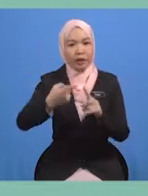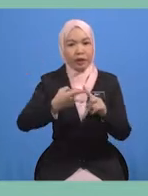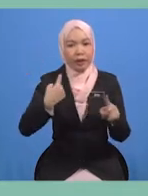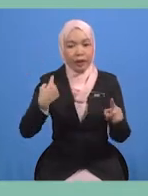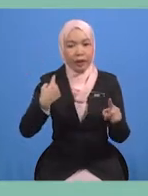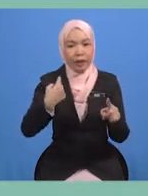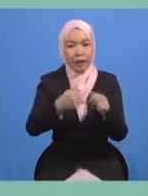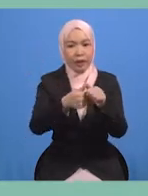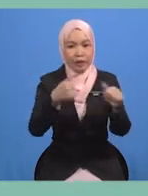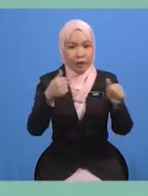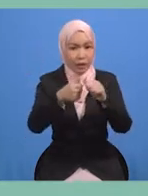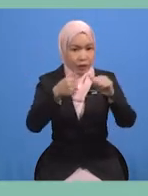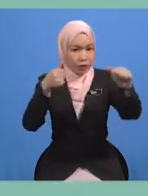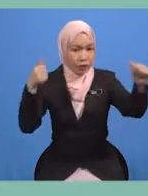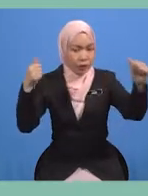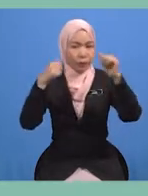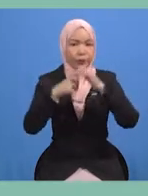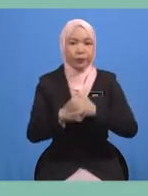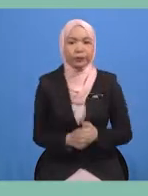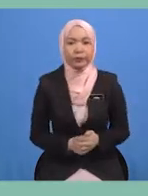melalui jarak jauh.